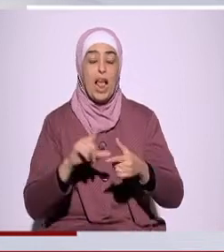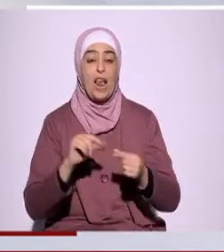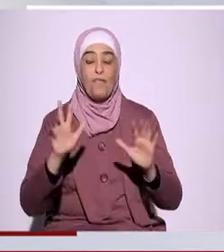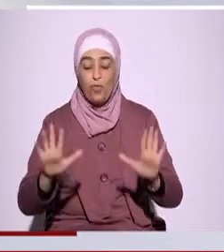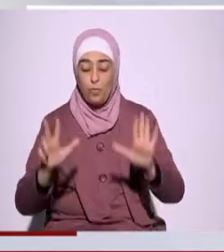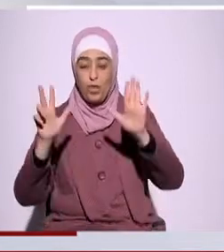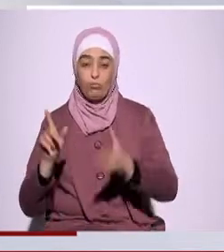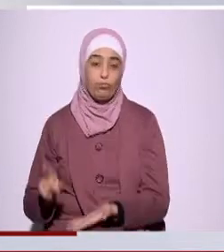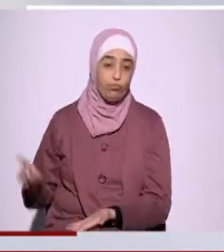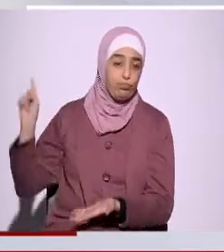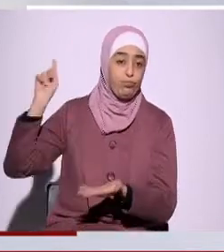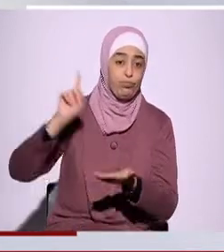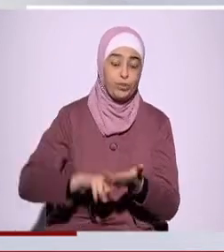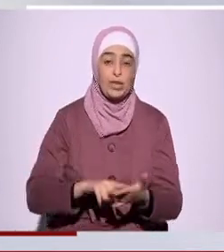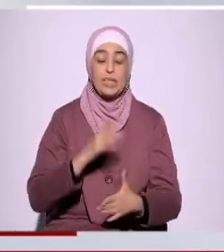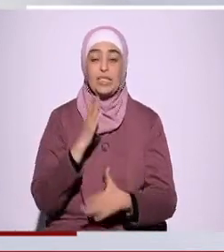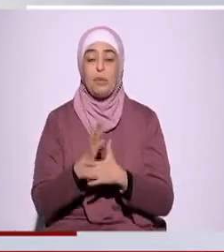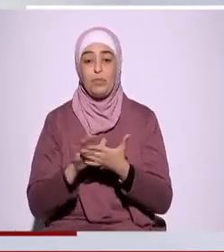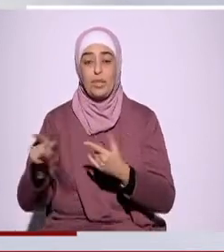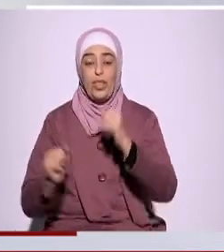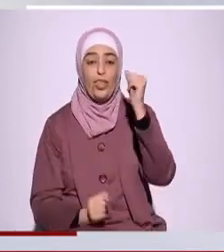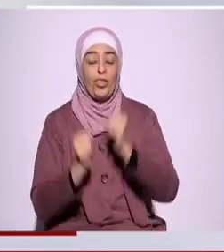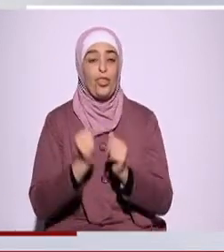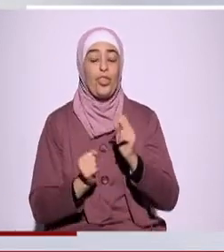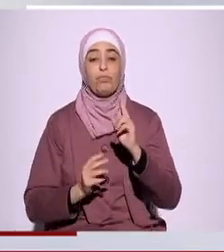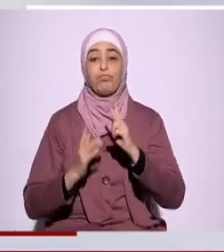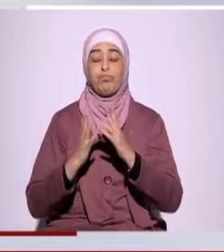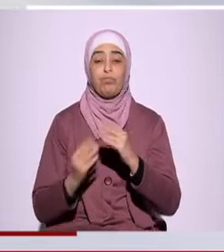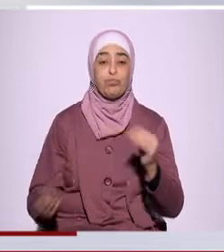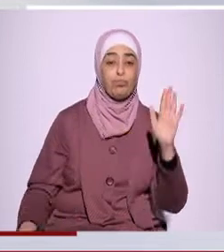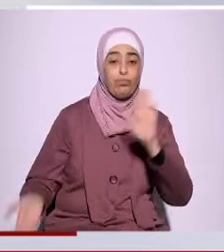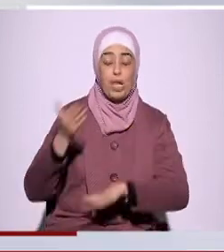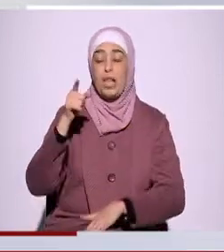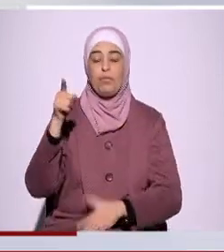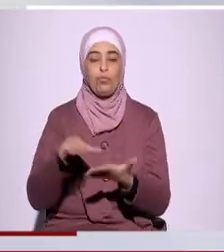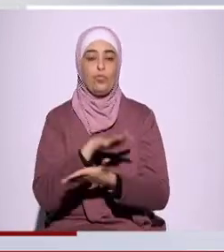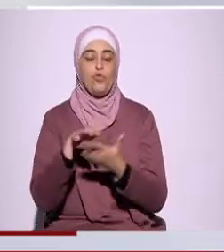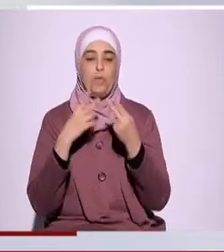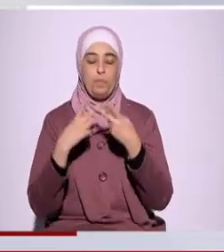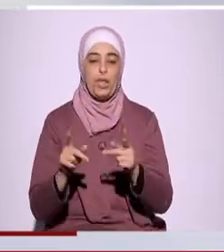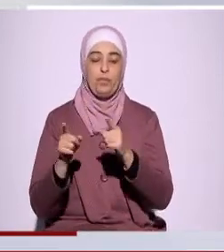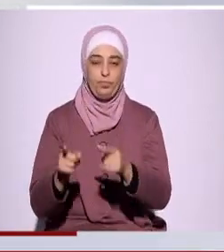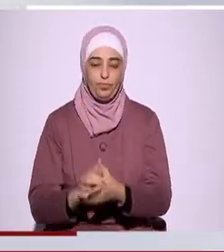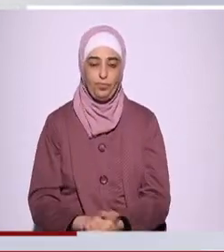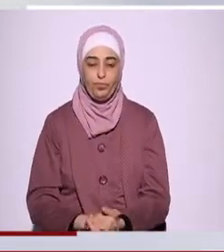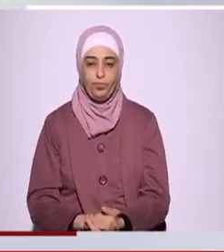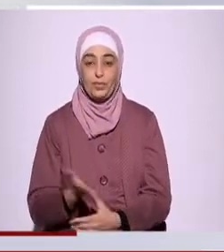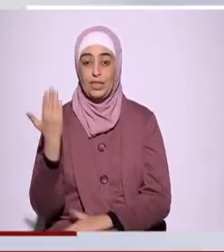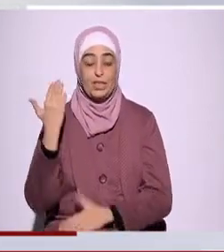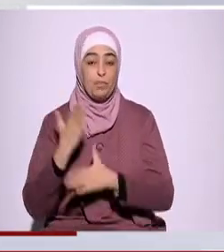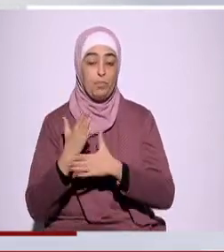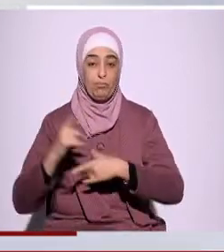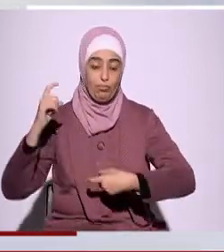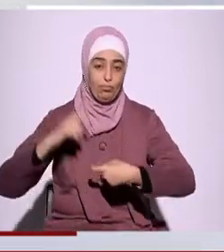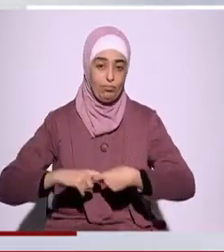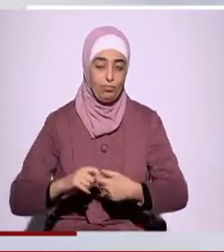2018 وإلى أن تعطلت هذه الثورة العظيمة من خلال الشراكة التي كانت غير